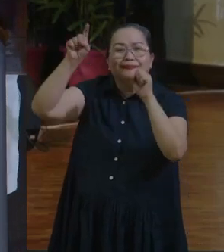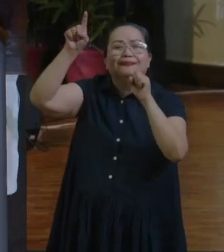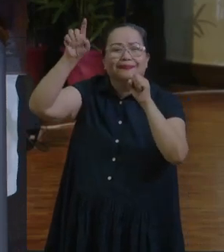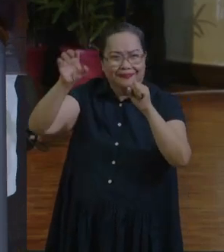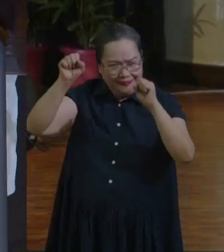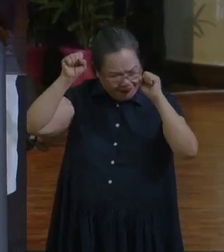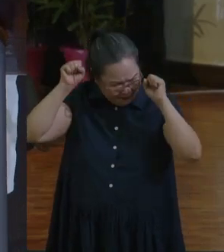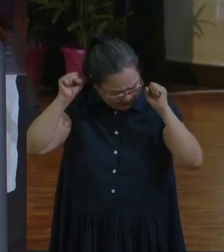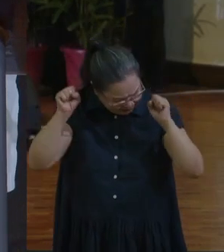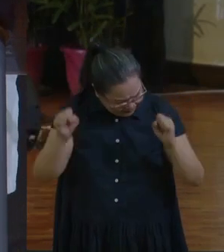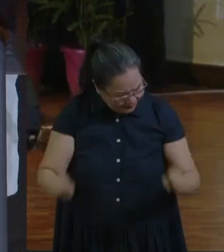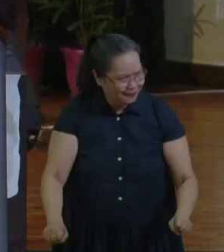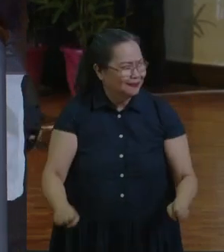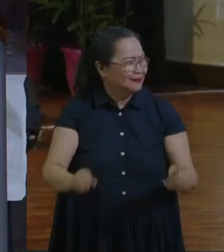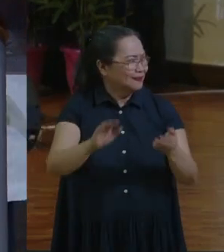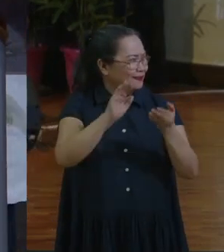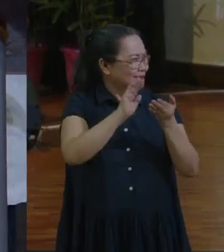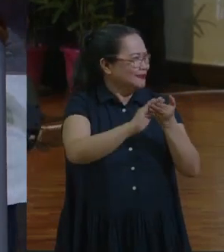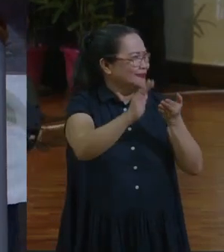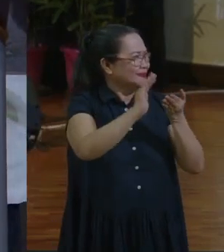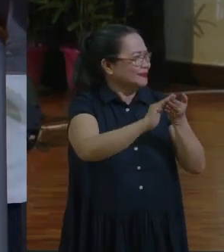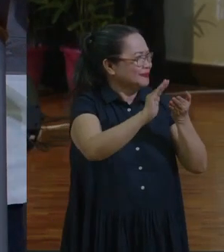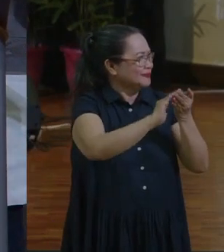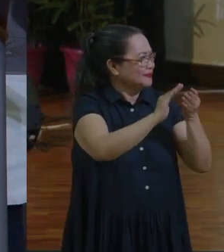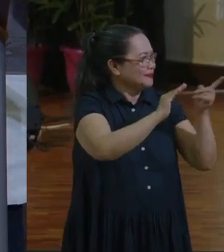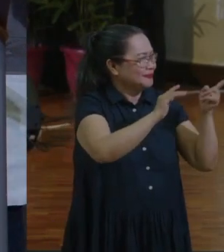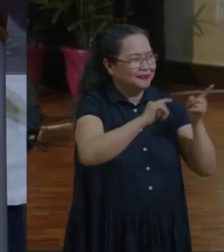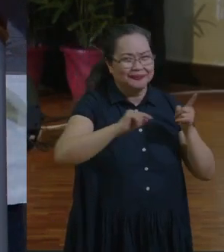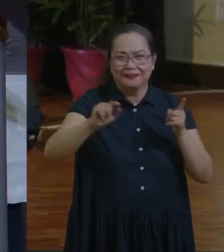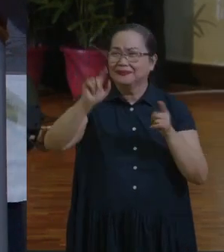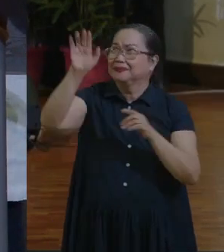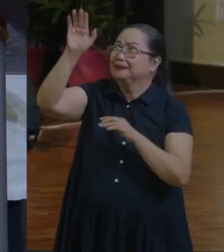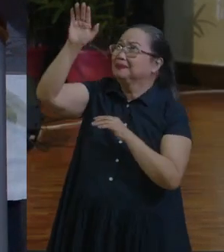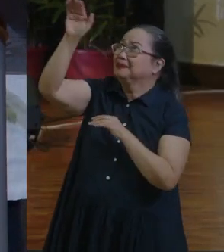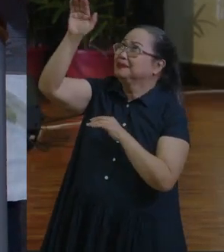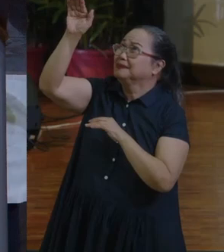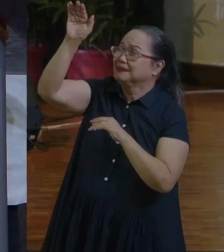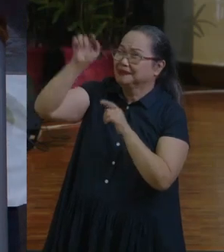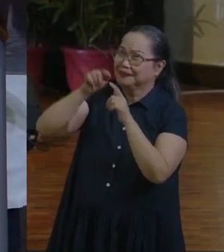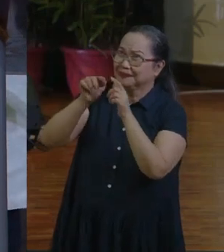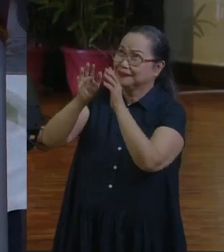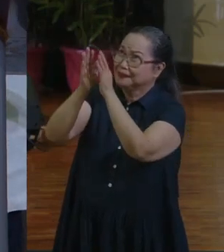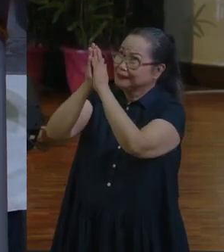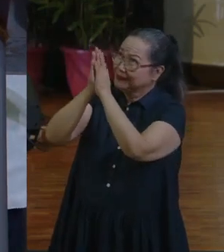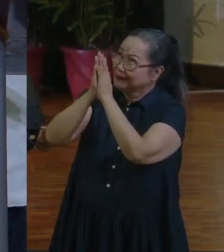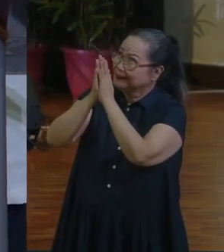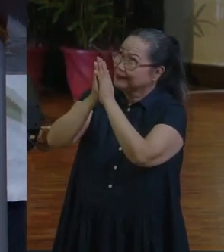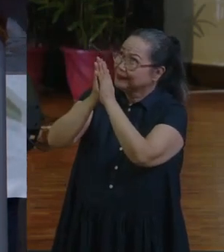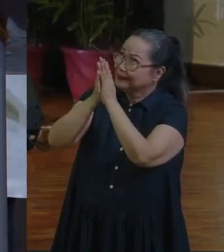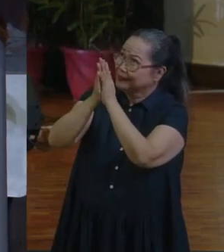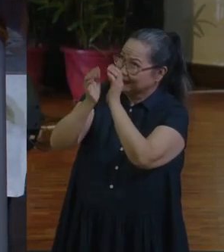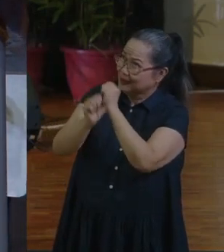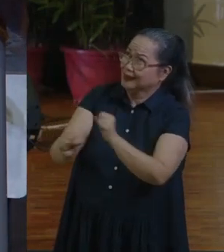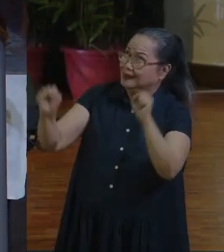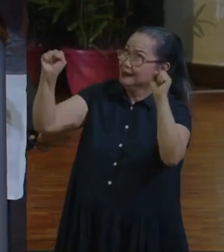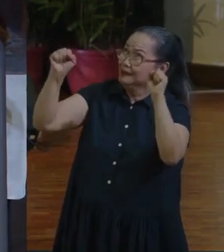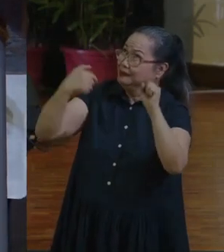niya. Kung kayo ay tatawag sa Kanya at huhihingi ng Kanyang